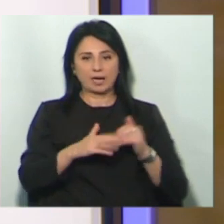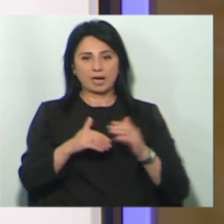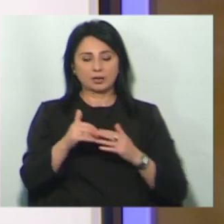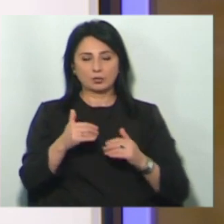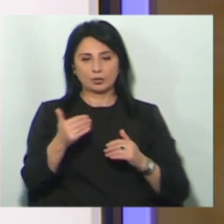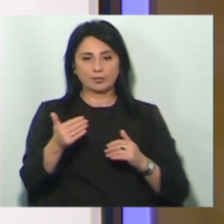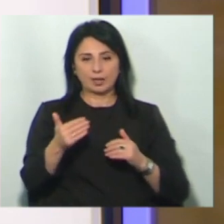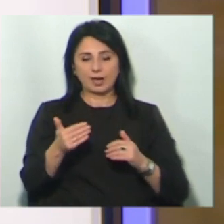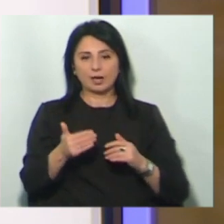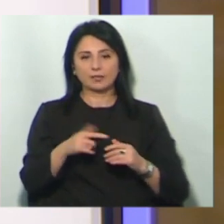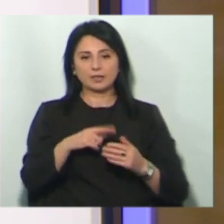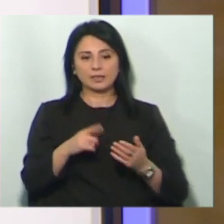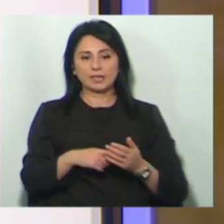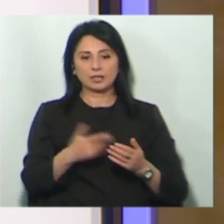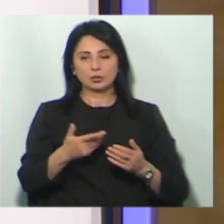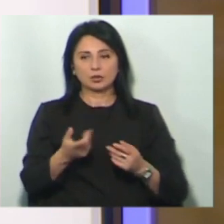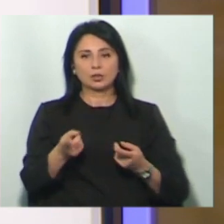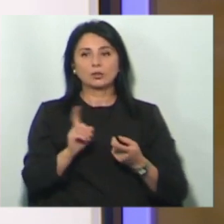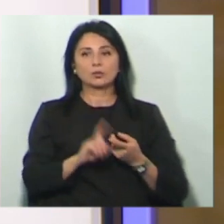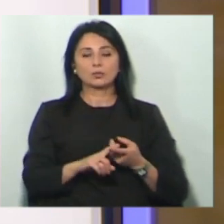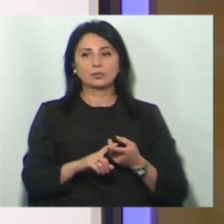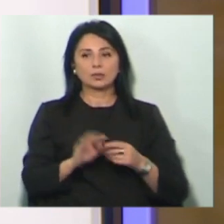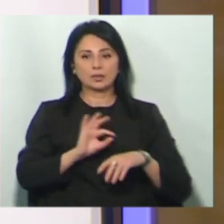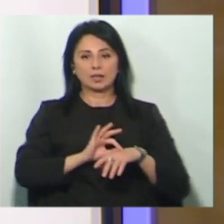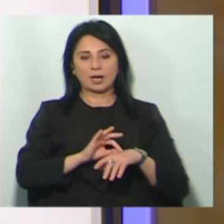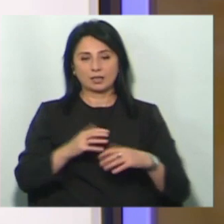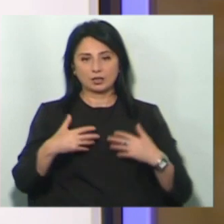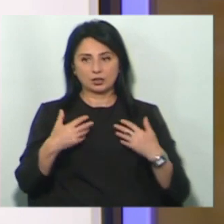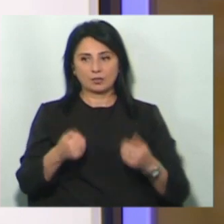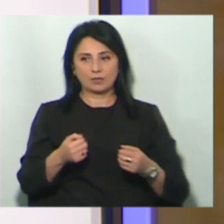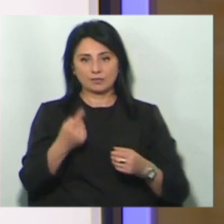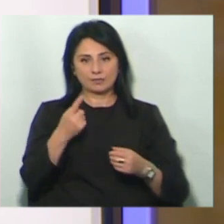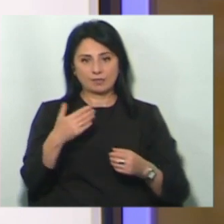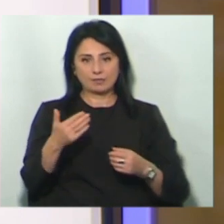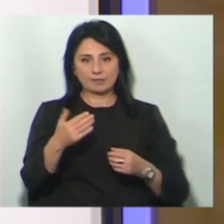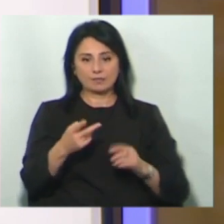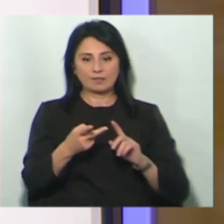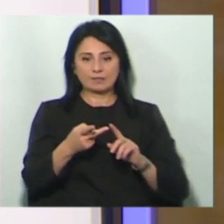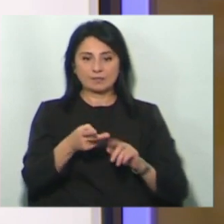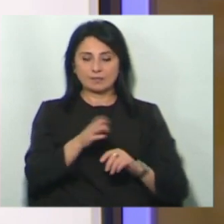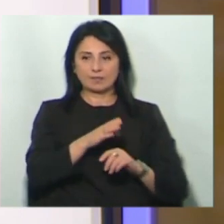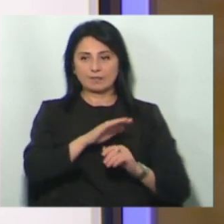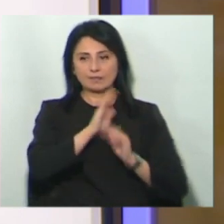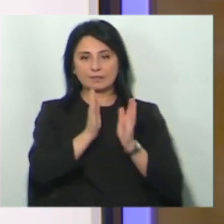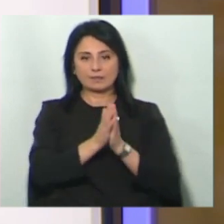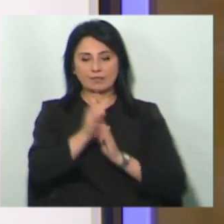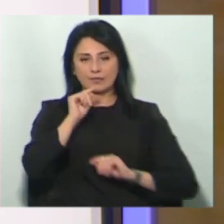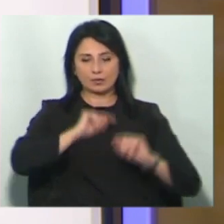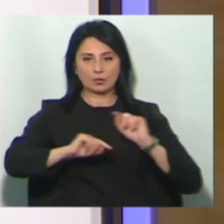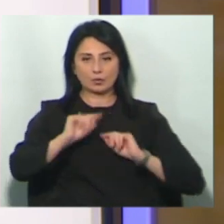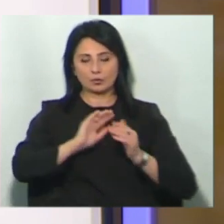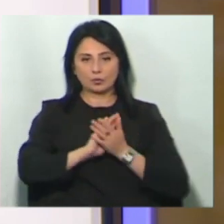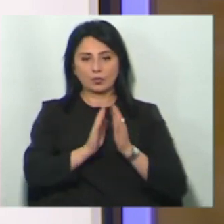მხარე საკითხისა, რომელიც უკავშირდება კანის ჯანმრთელობას ერთი მხრივ და მეორე მხრივ მთლიანად